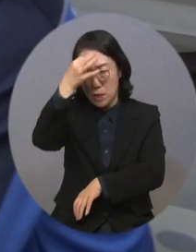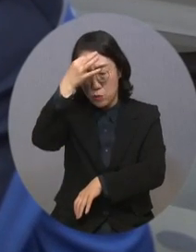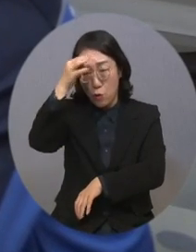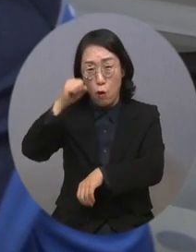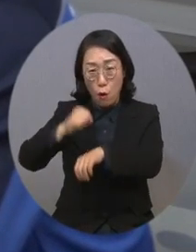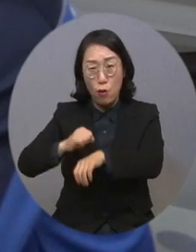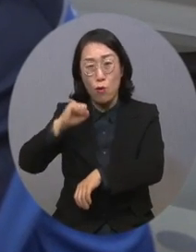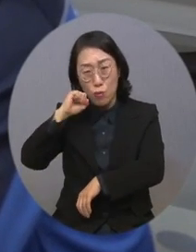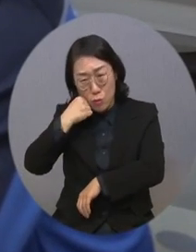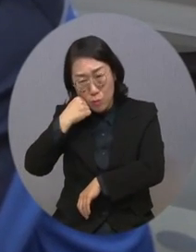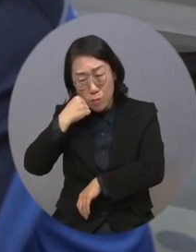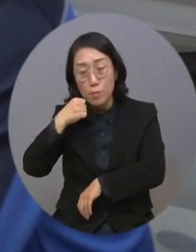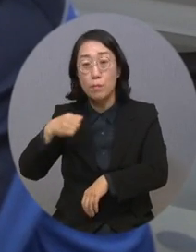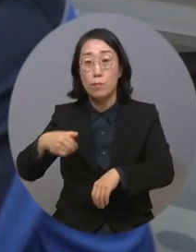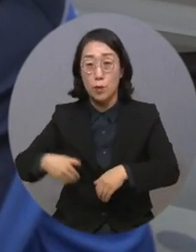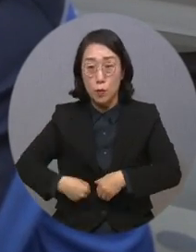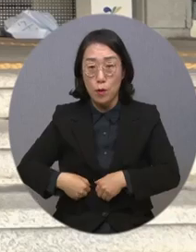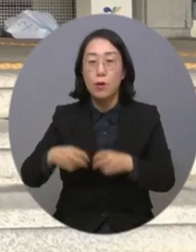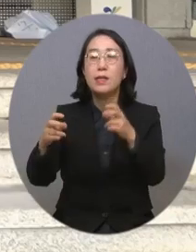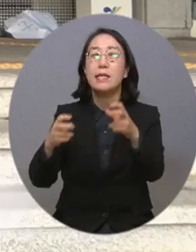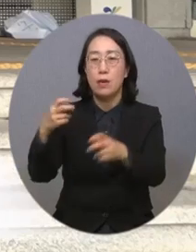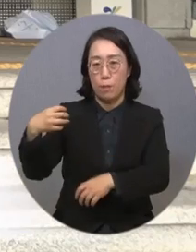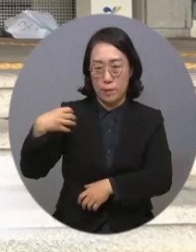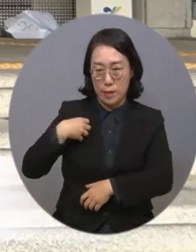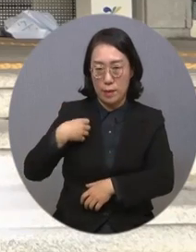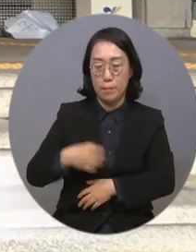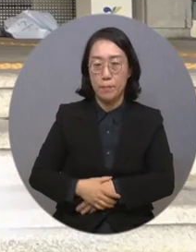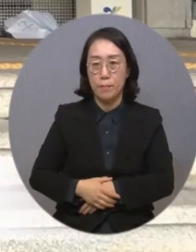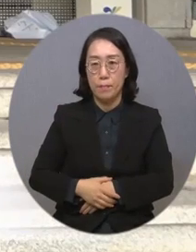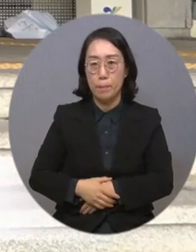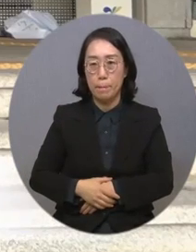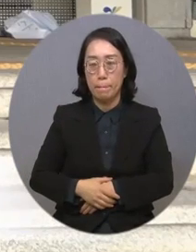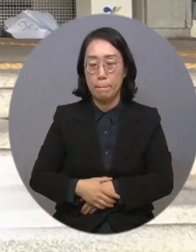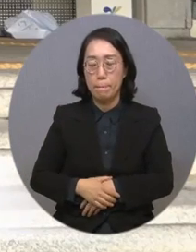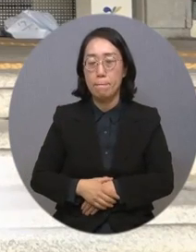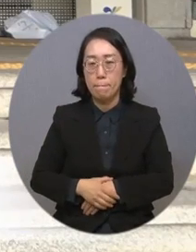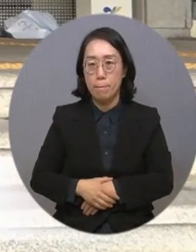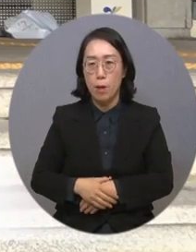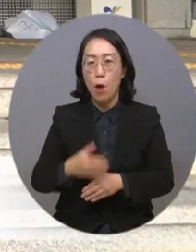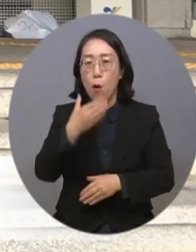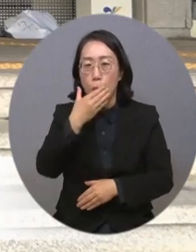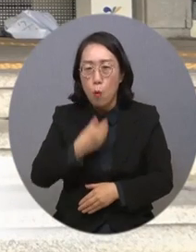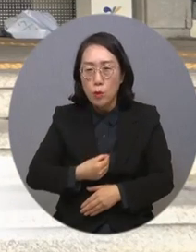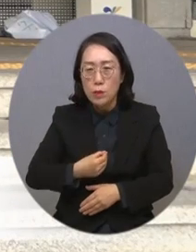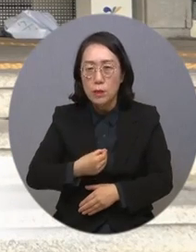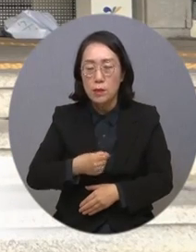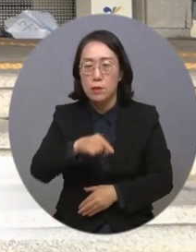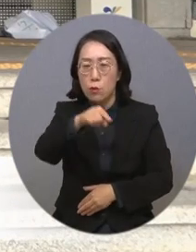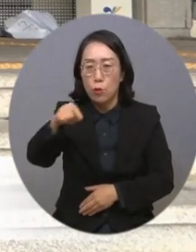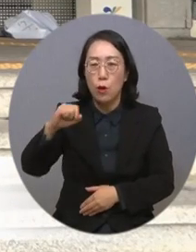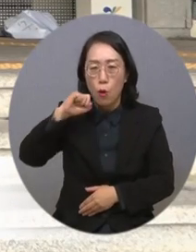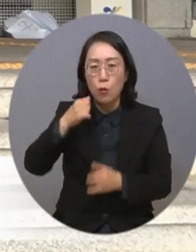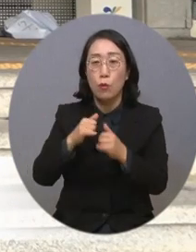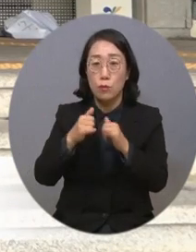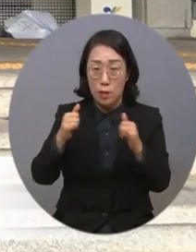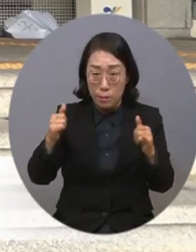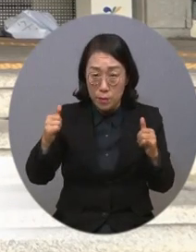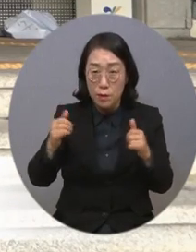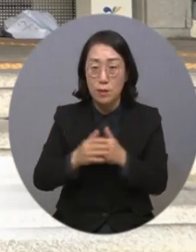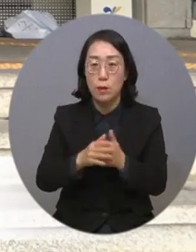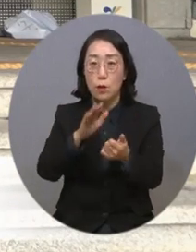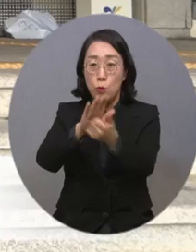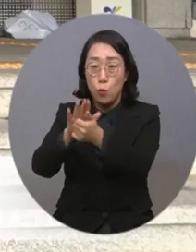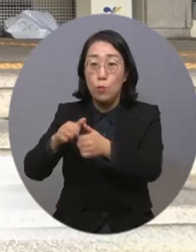참여하는 사회적 기업 봉사회가 담당합니다. 복지 사각지대에 계시는 분들, 그런 분들 위해서